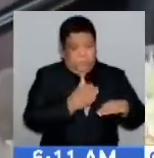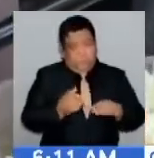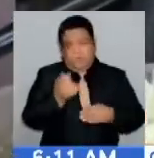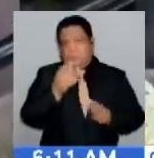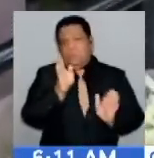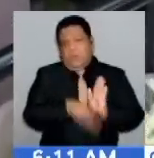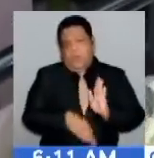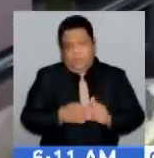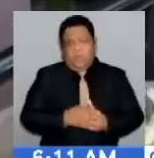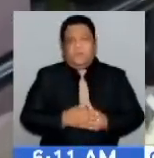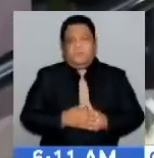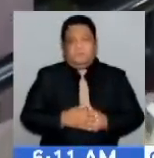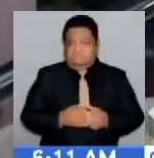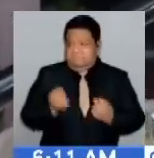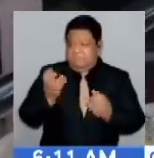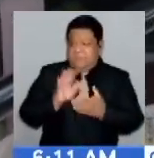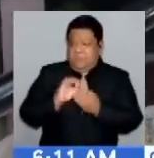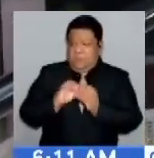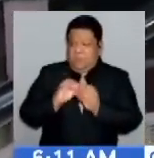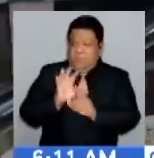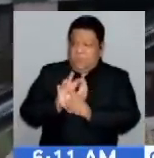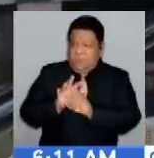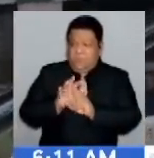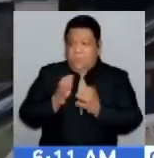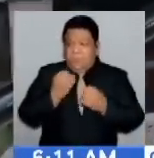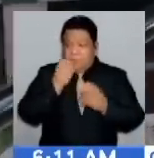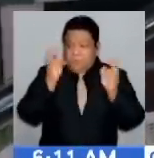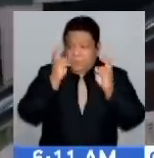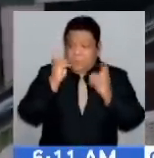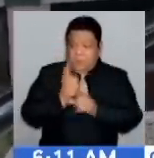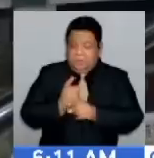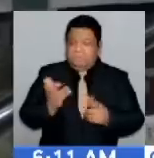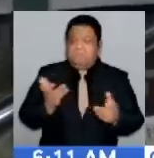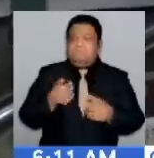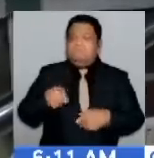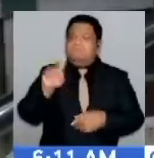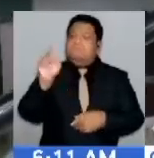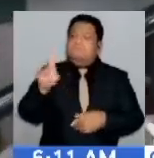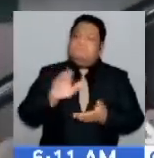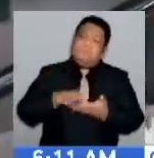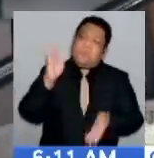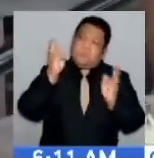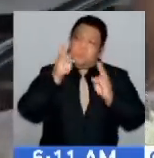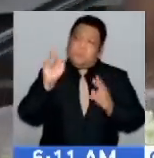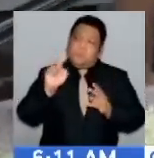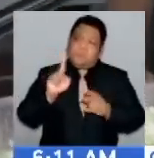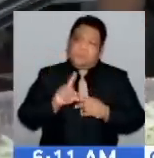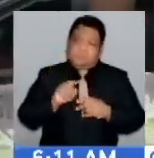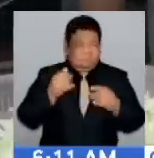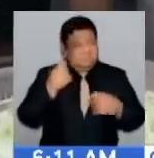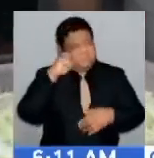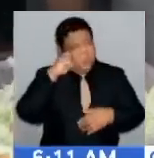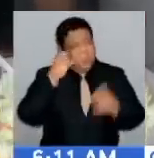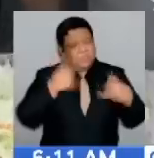yung bumibili na ng ganito kasi kung gustong kumain ng gulay. Ano yung pinakamahal nyo pa rin gulay ngayon? Sibuyas pa rin ba? Sibuyas pa rin po. Yung puti sibuyas